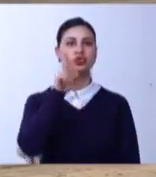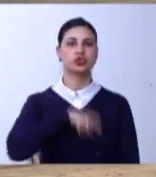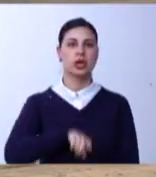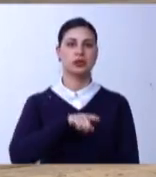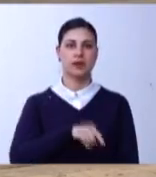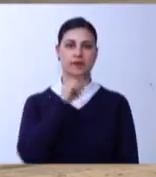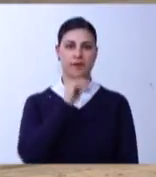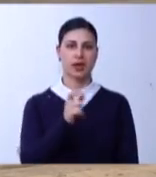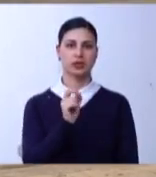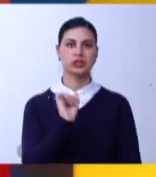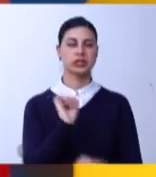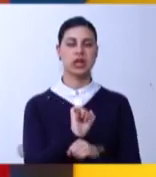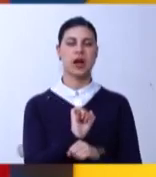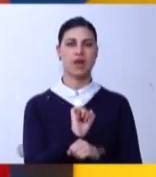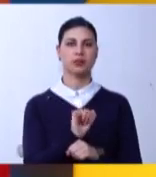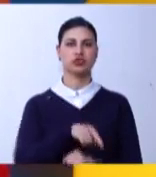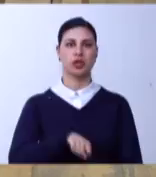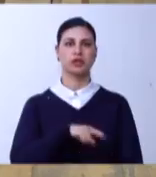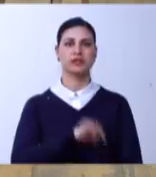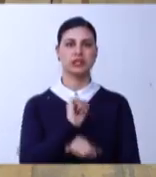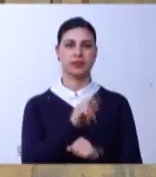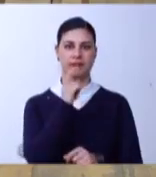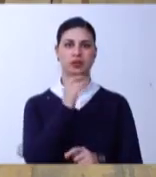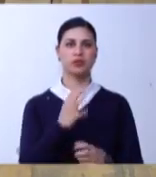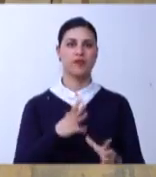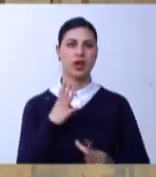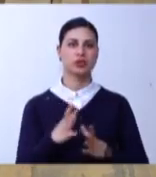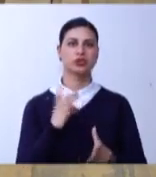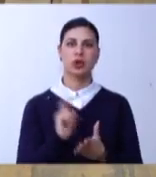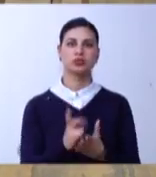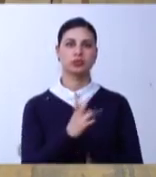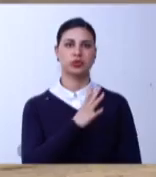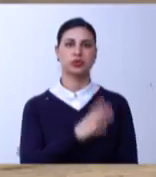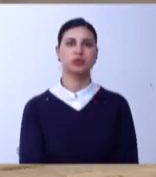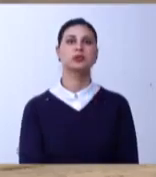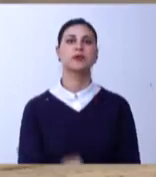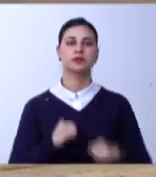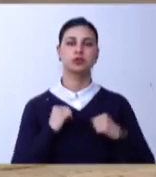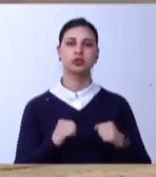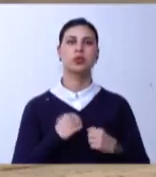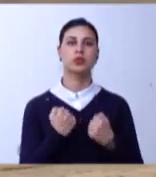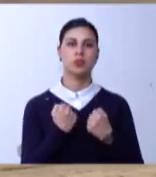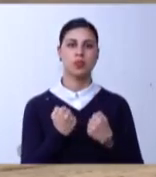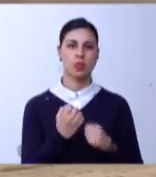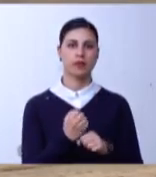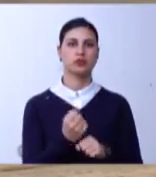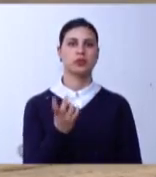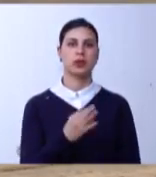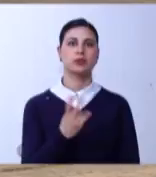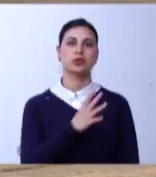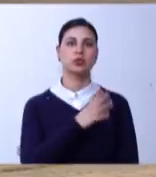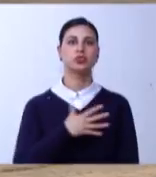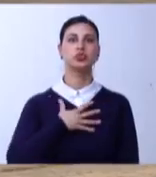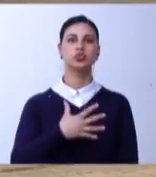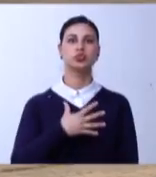ეს ნაკადი შეაჩეროთ. თითქოს იკავებთ შარდვას. იკავებთ დაახლოებით, აი ეს ვარდიში გვაქვს. ცდილობთ, რომ მოვუჭიროთ, ოღონ ეცადეთ, რომ